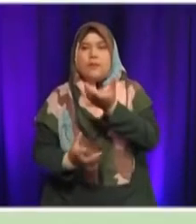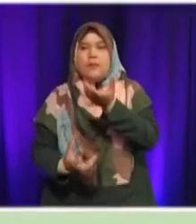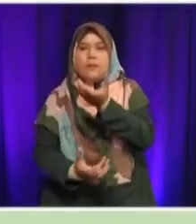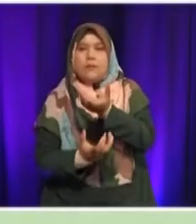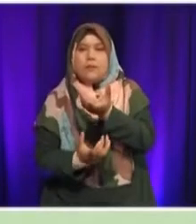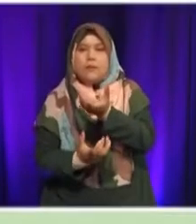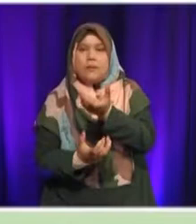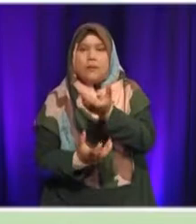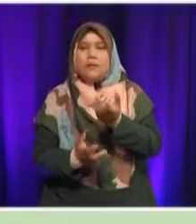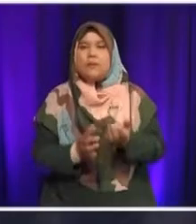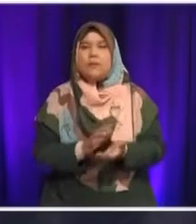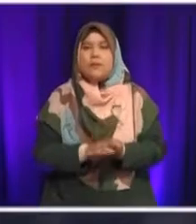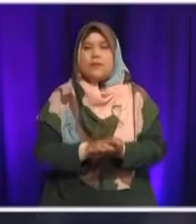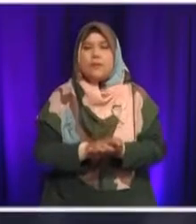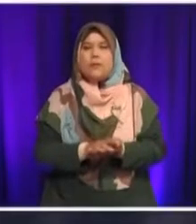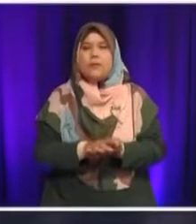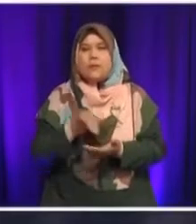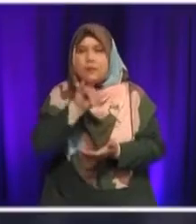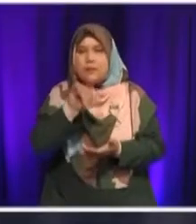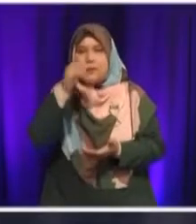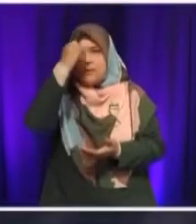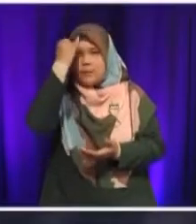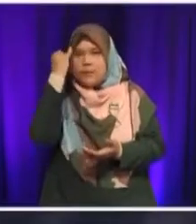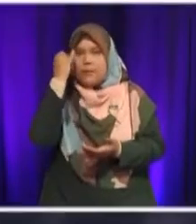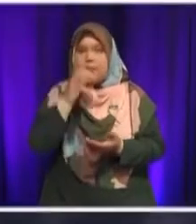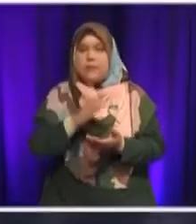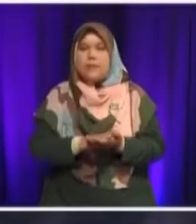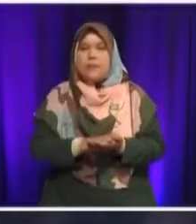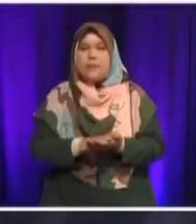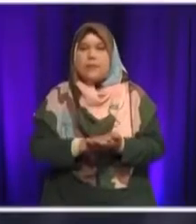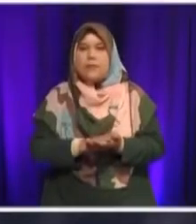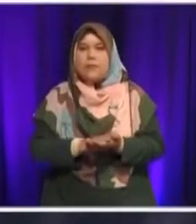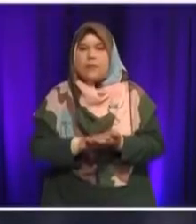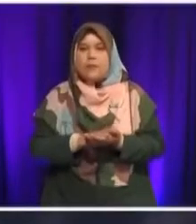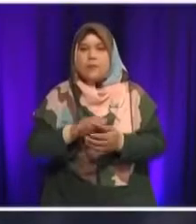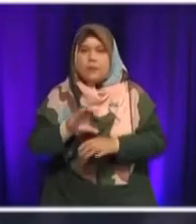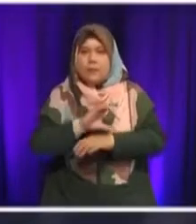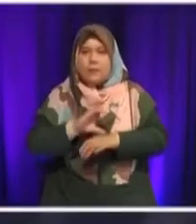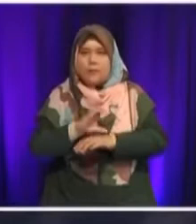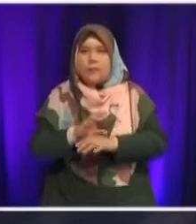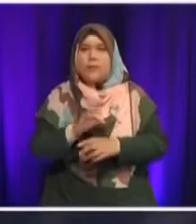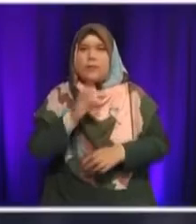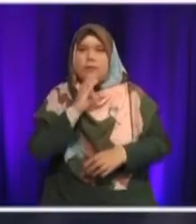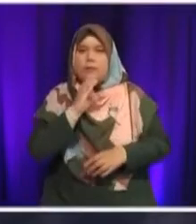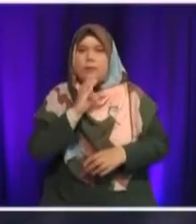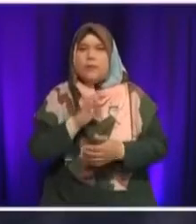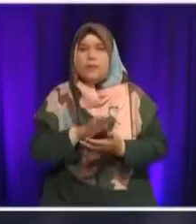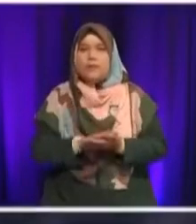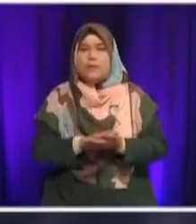event gunis sekarang ini coklat dicaikan kalikukan